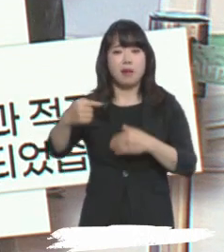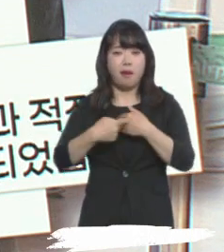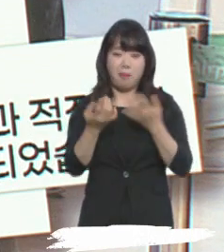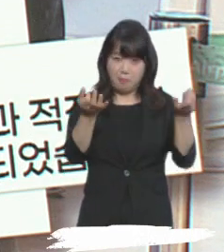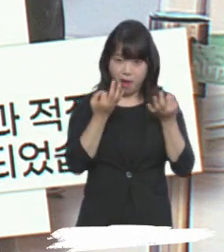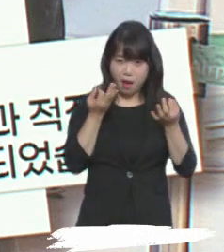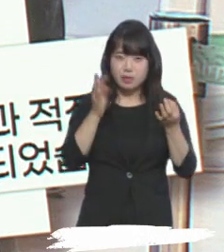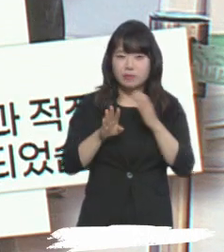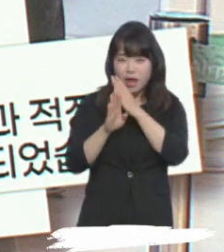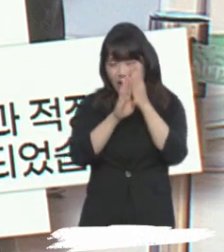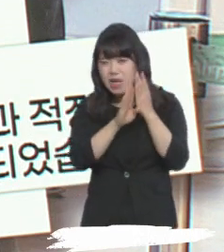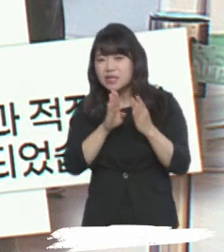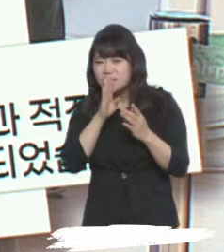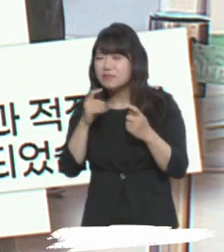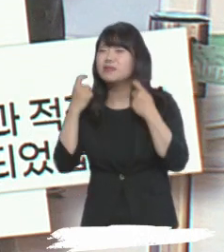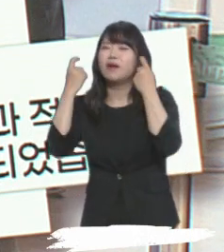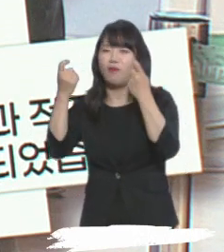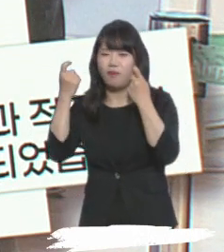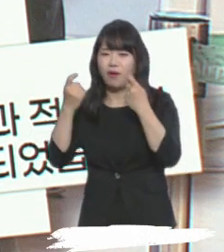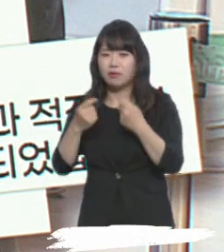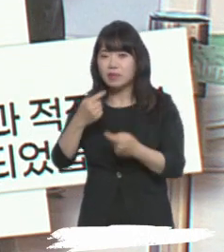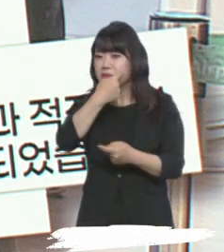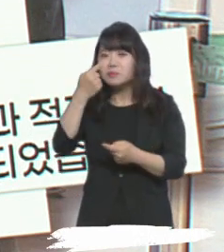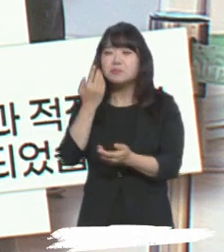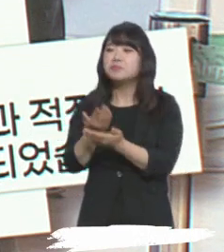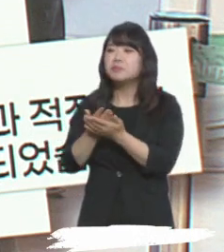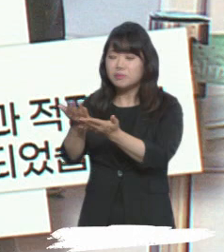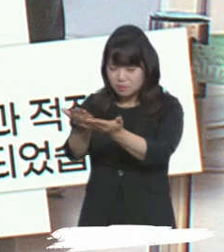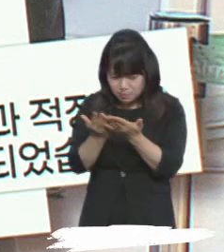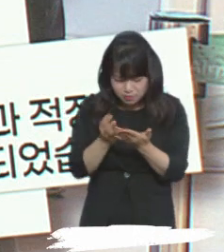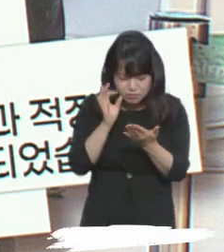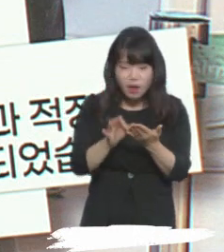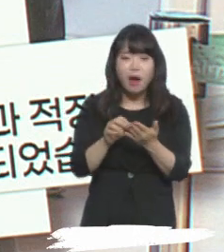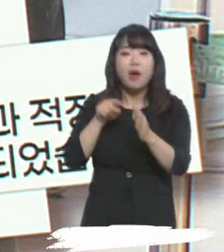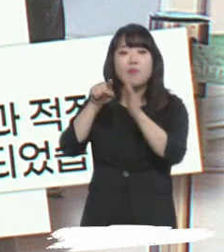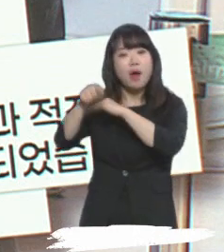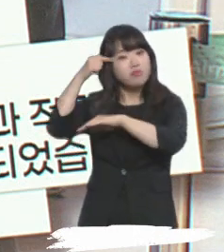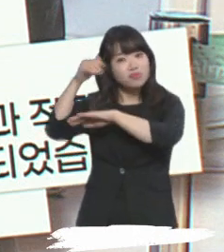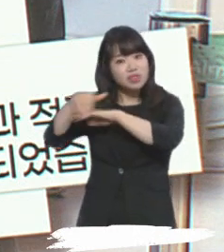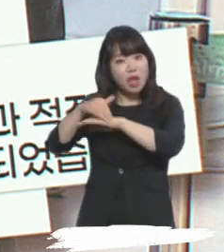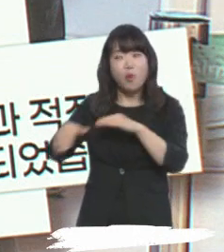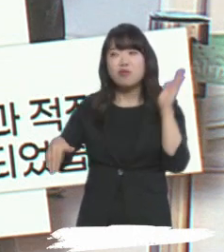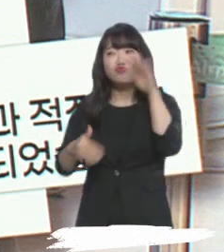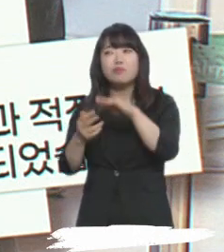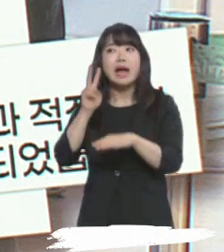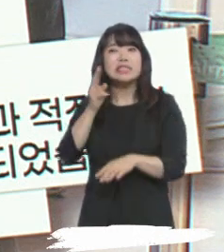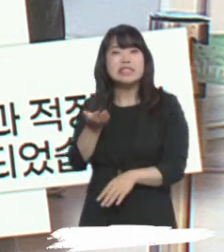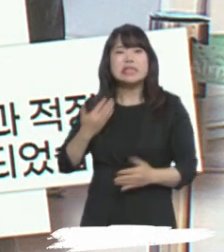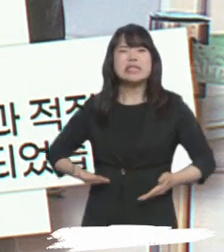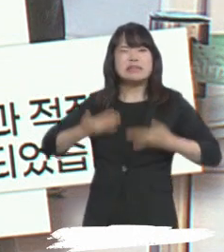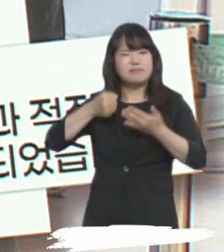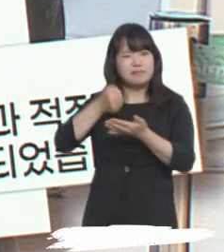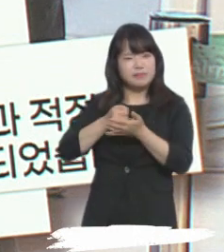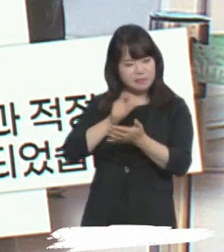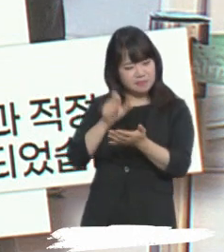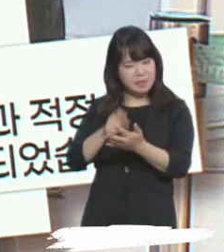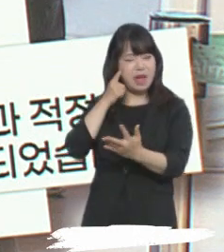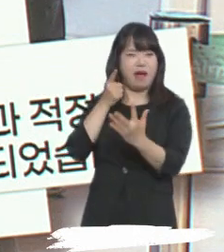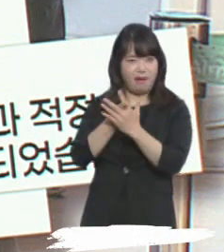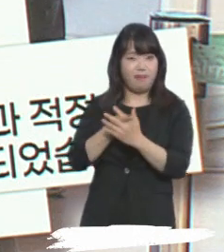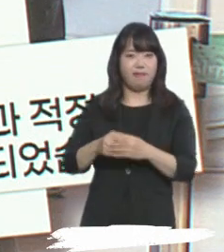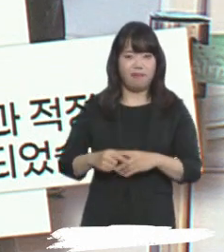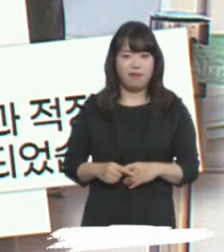해명했죠. 그런데 해명의 근거로 제시한 기관 방문 일정이 출장 출발 이틀 전 급하게 결정된 것으로